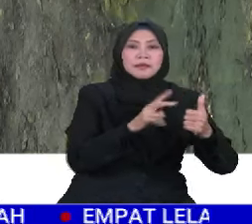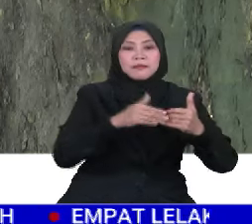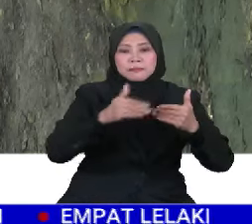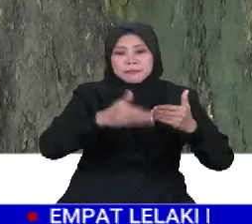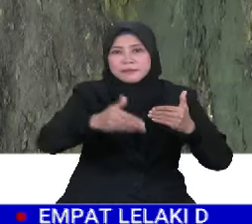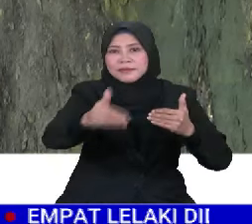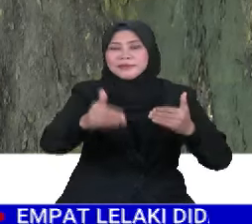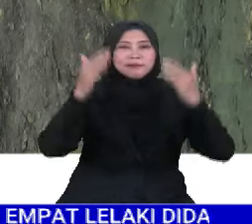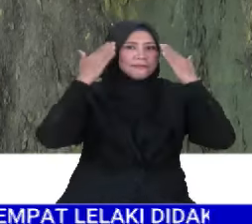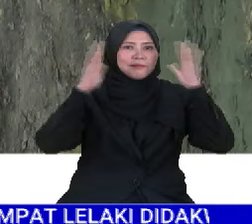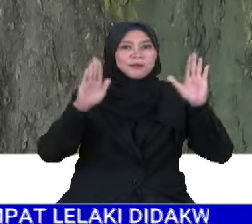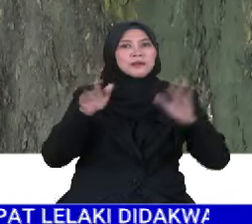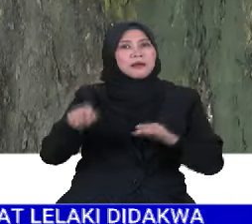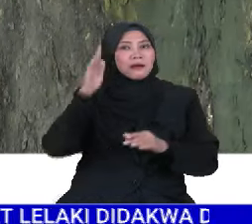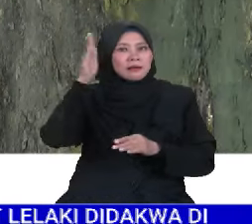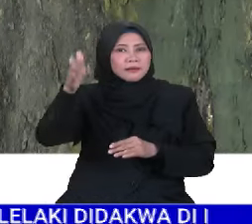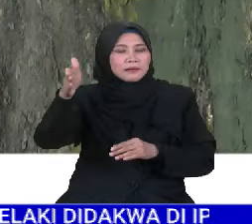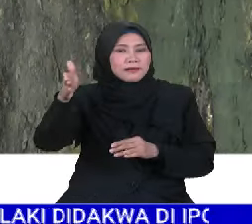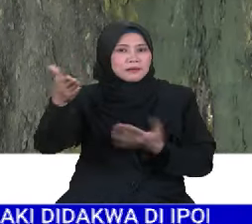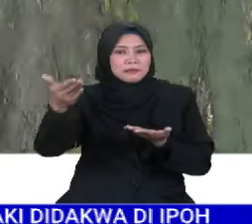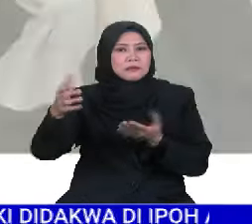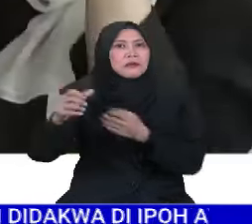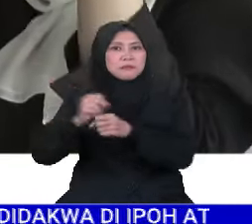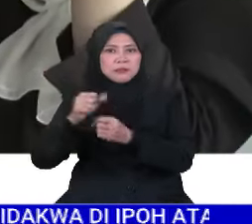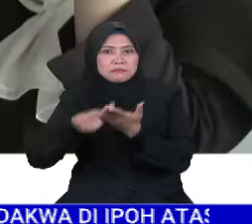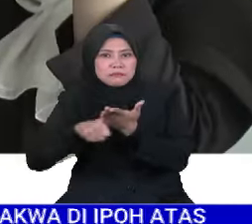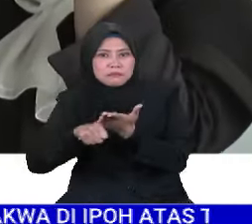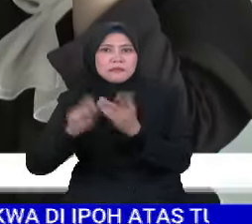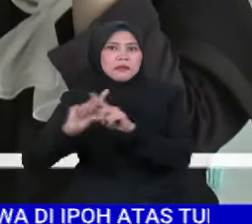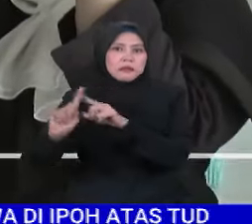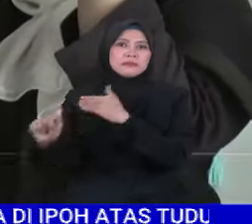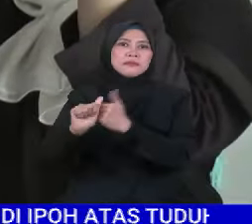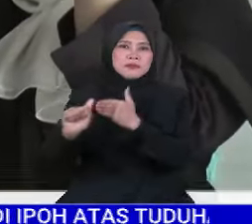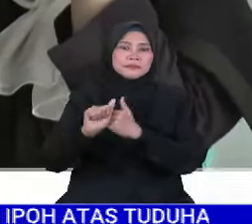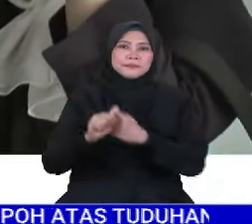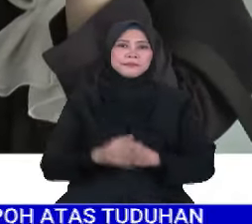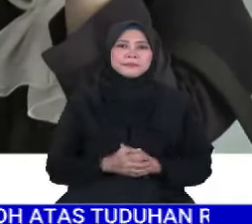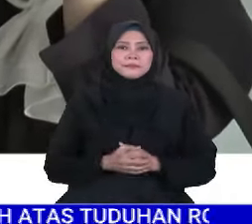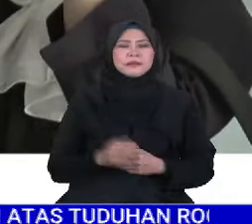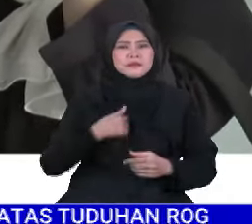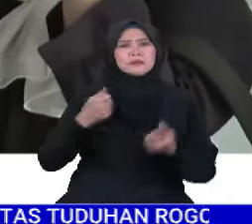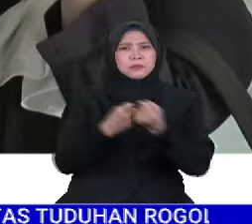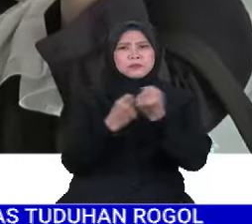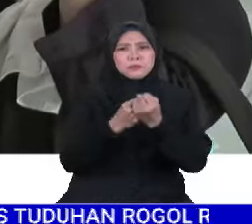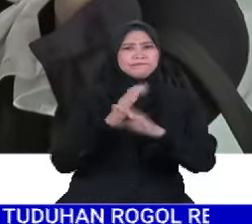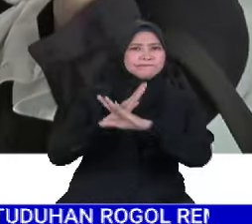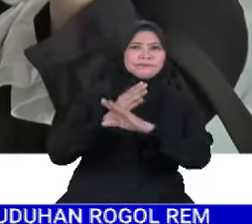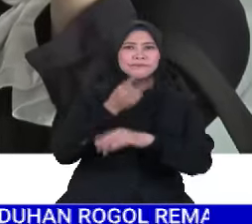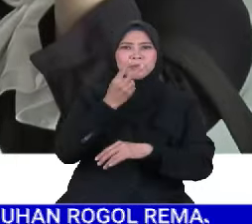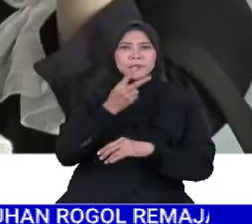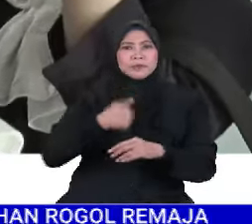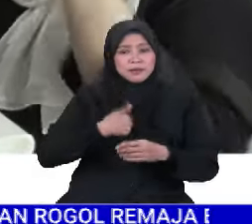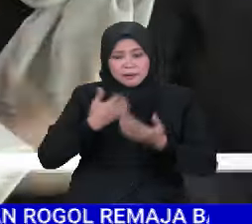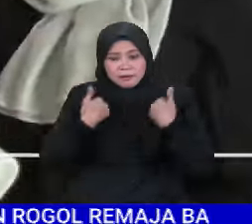Dan mungkin kita tak tahu, mungkin diorang akan ambil benda lagi bahaya. Saya rasa saya akan sokong, sebab kalau saya ada anak di masa depan, saya tak nak anak saya isap